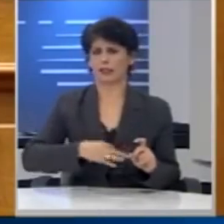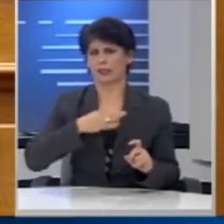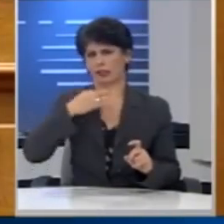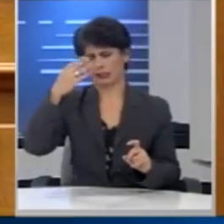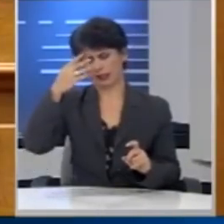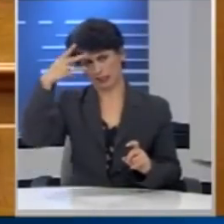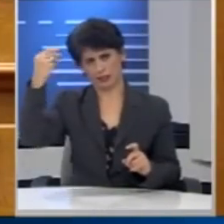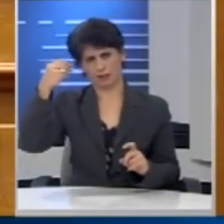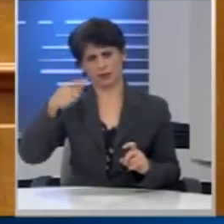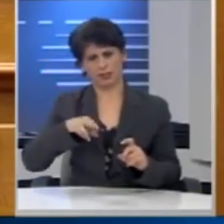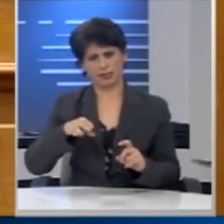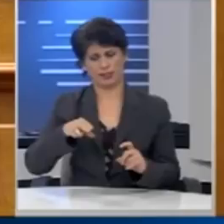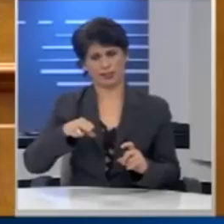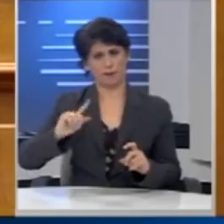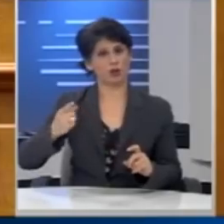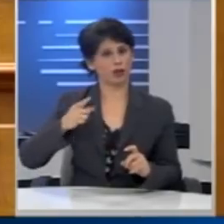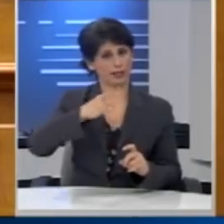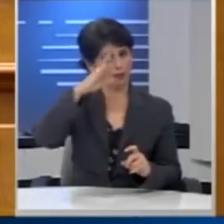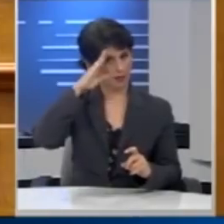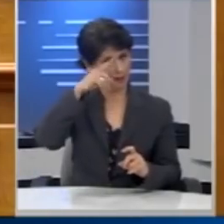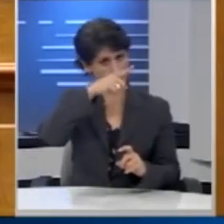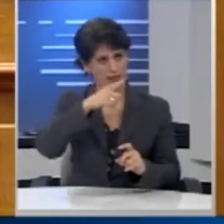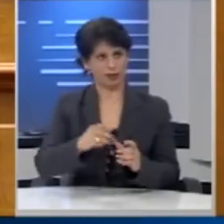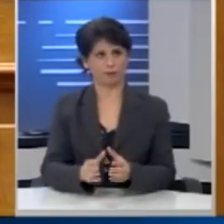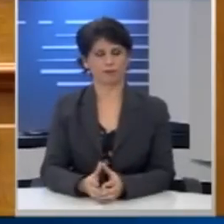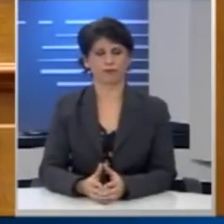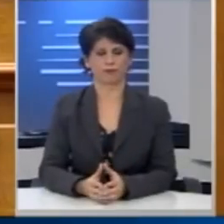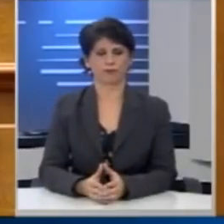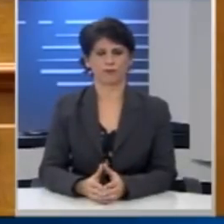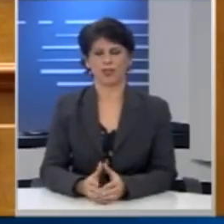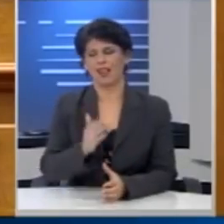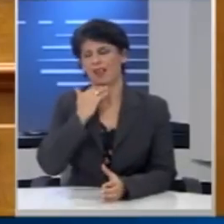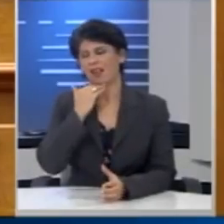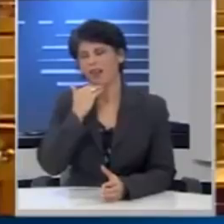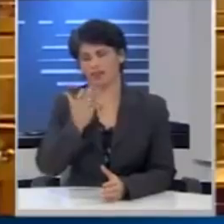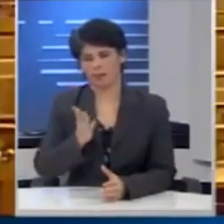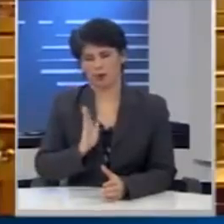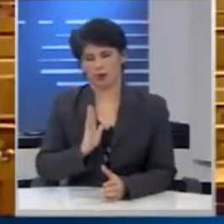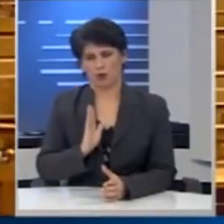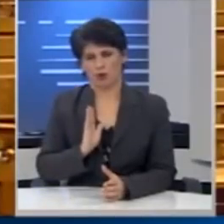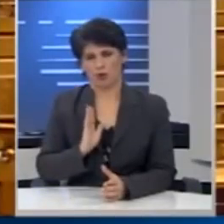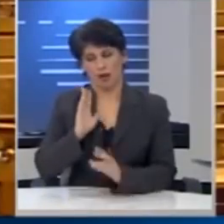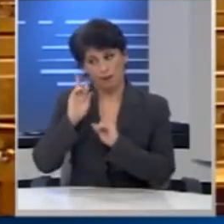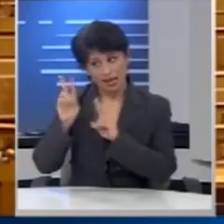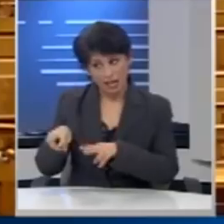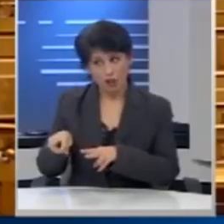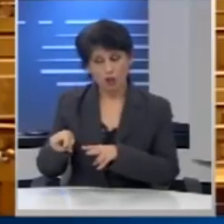σχετικά με το ταξίδι μου στις Ηνωμένες Πολιτείες. Δεν